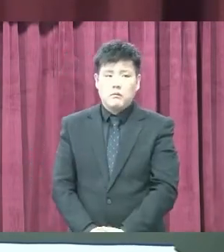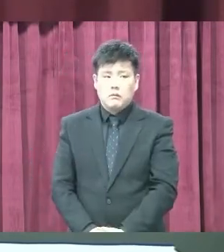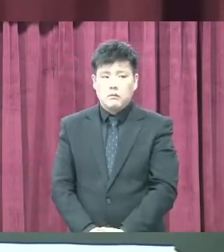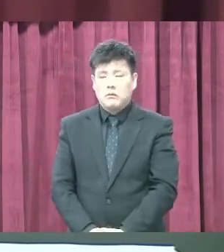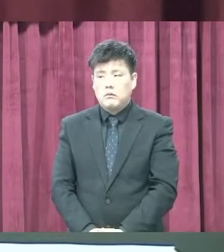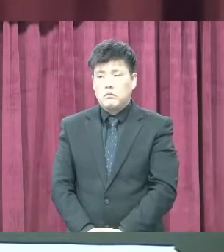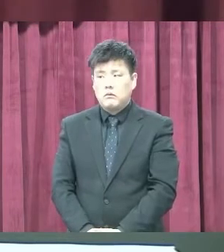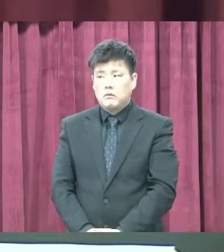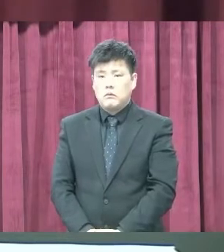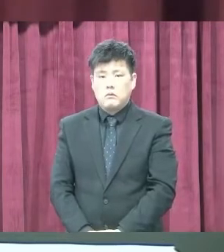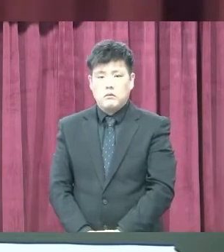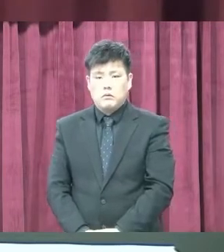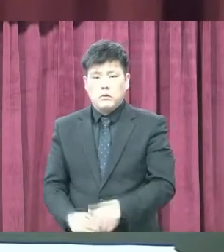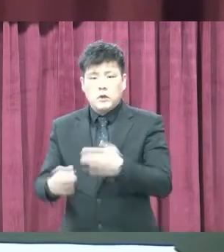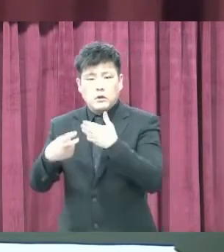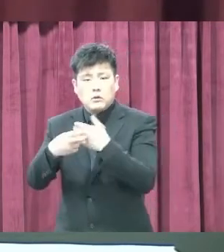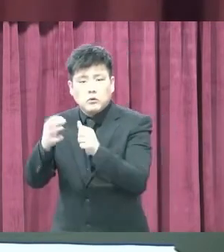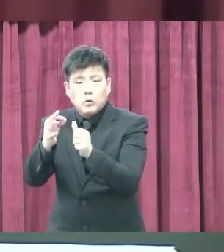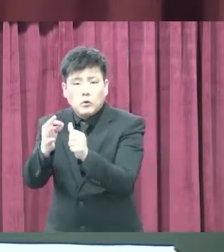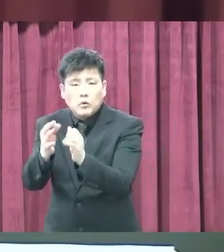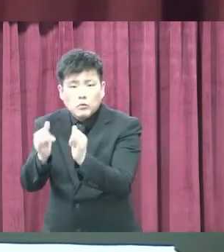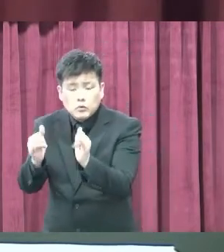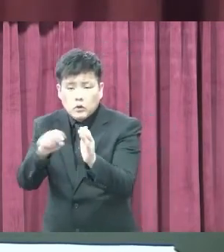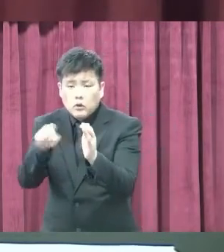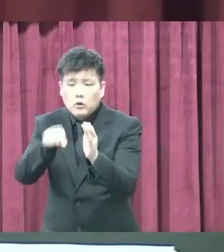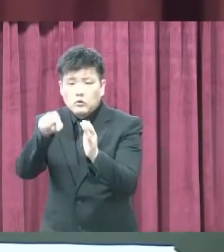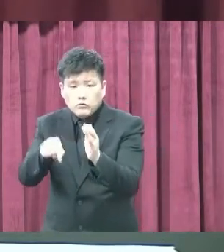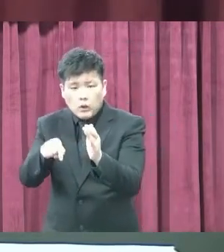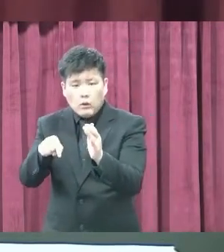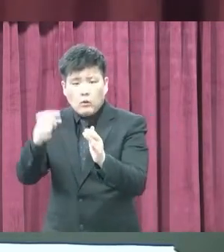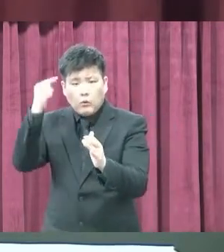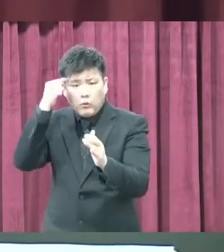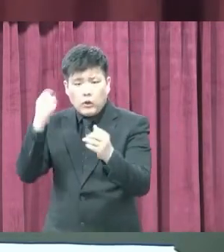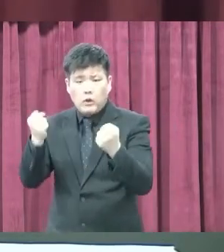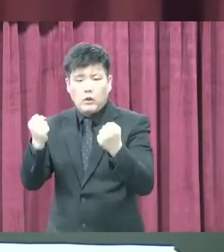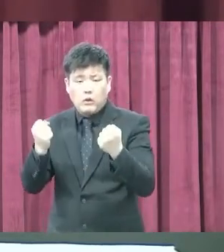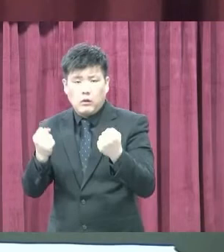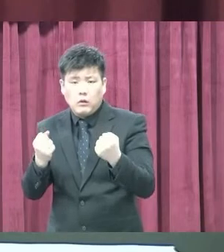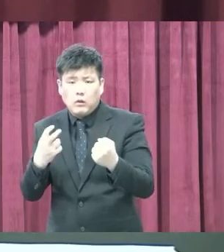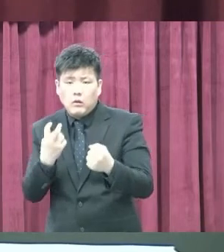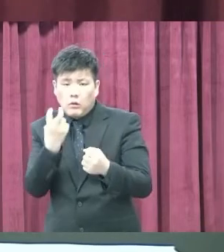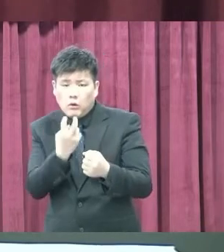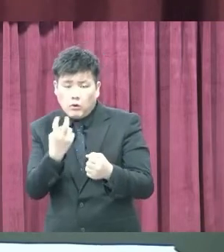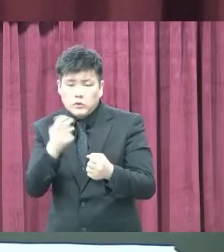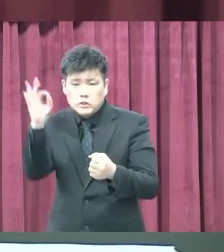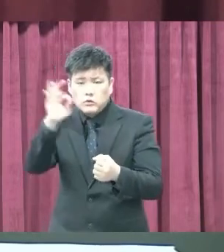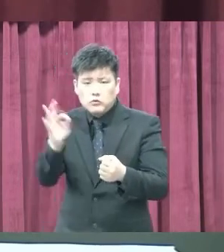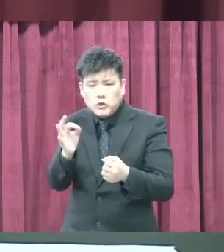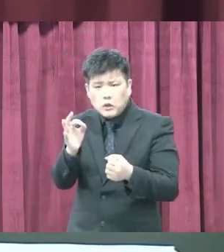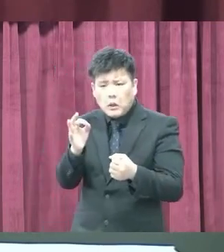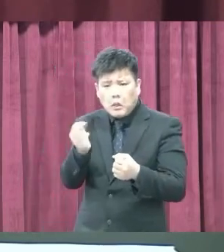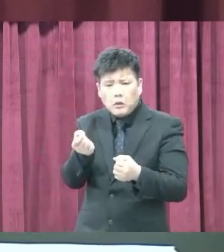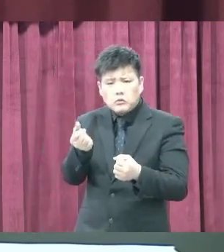이 의료급여가 왜 미수검자가 많은지 여기 건강보험공단에서 오셨는데 이따 토론하실 때 좀 해줄 말씀이